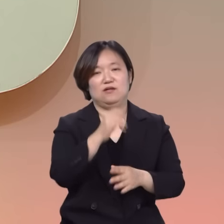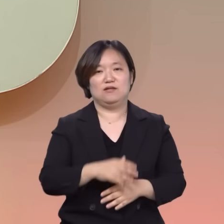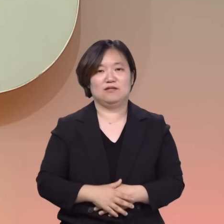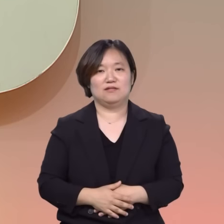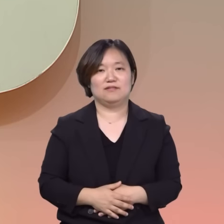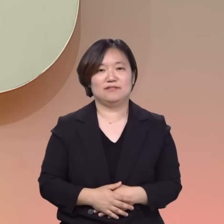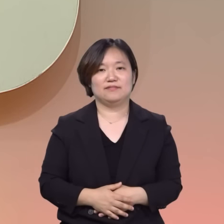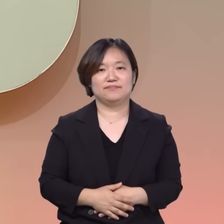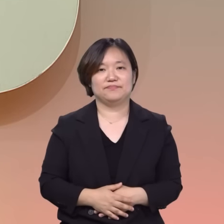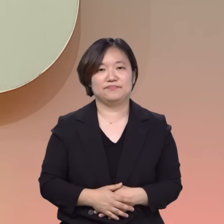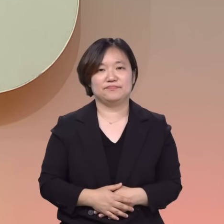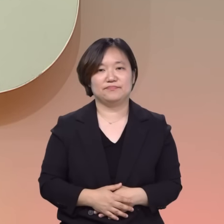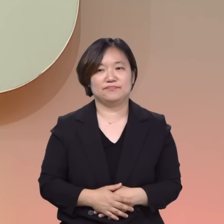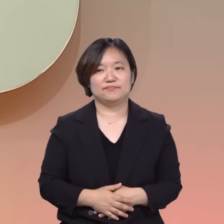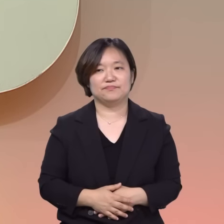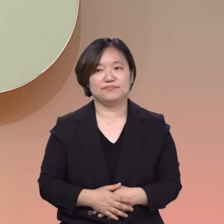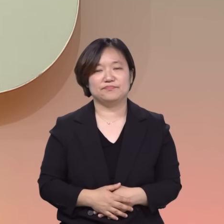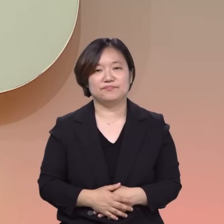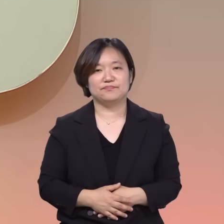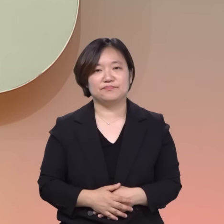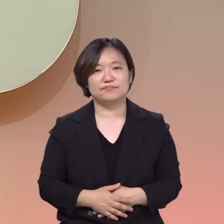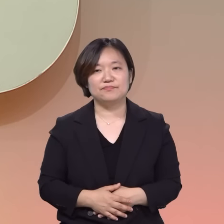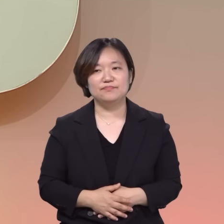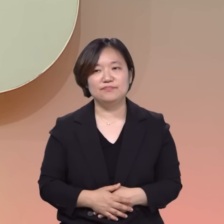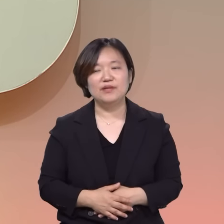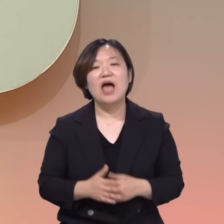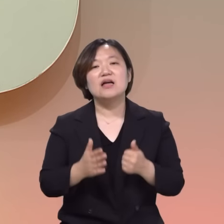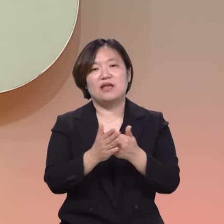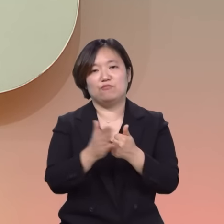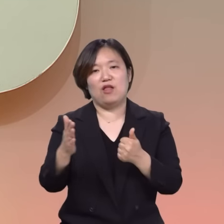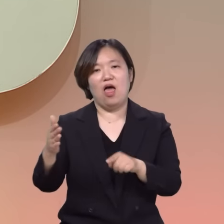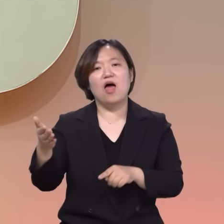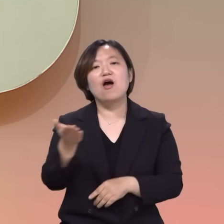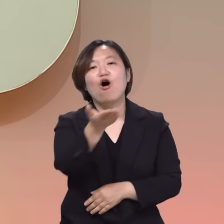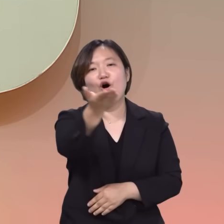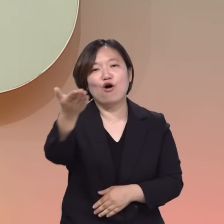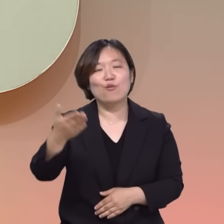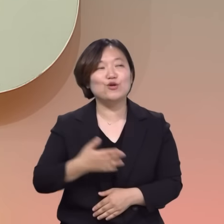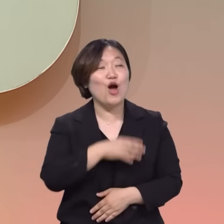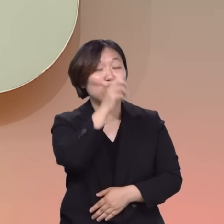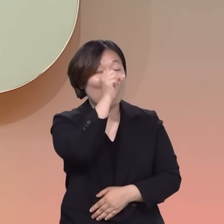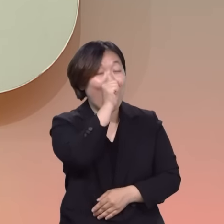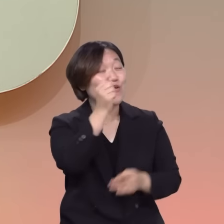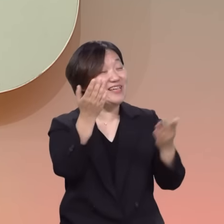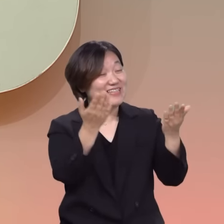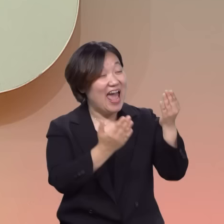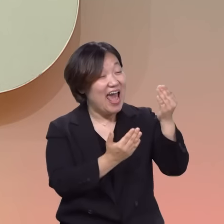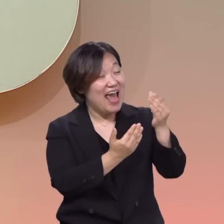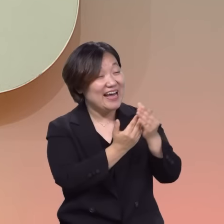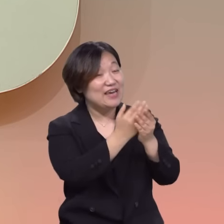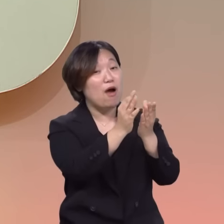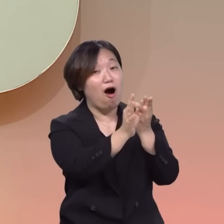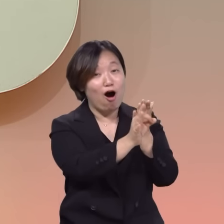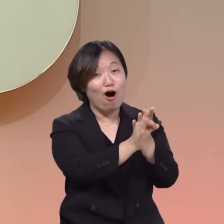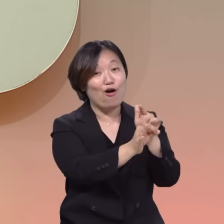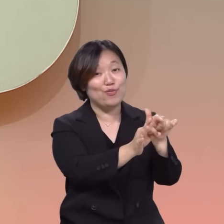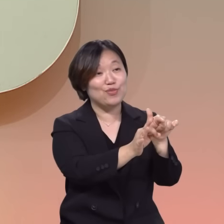업의 인연이다 그래서 우리 불자들은 좋은 일이 생면 생길